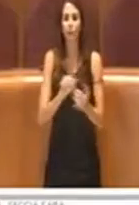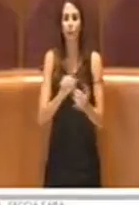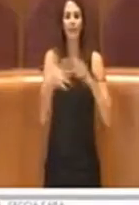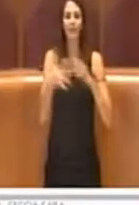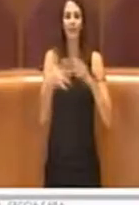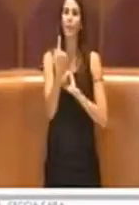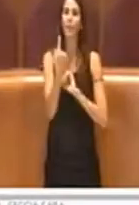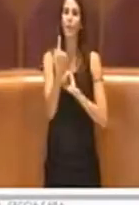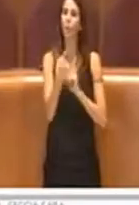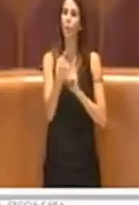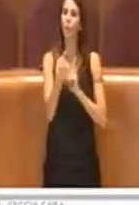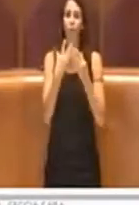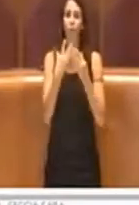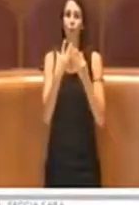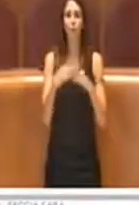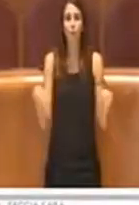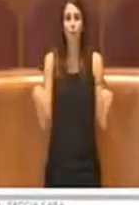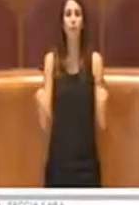uno strumento per